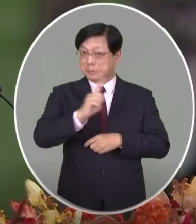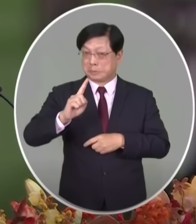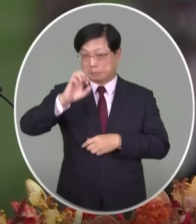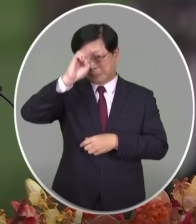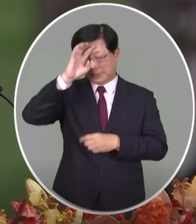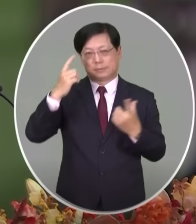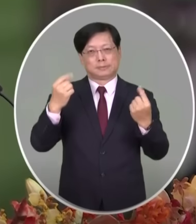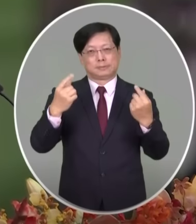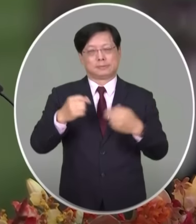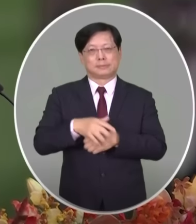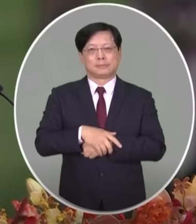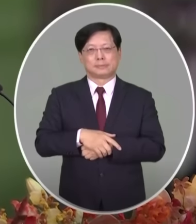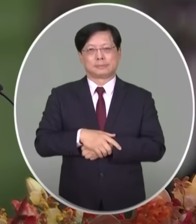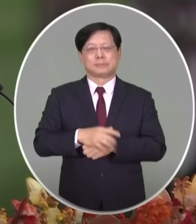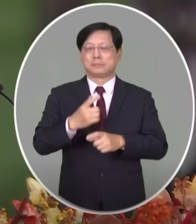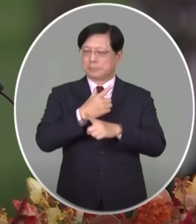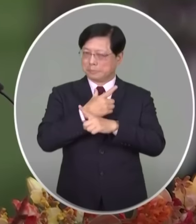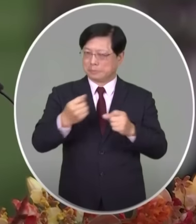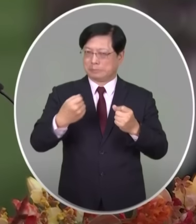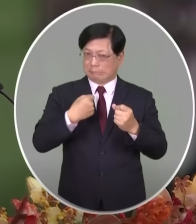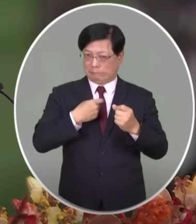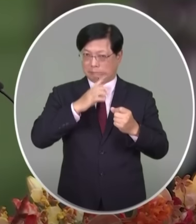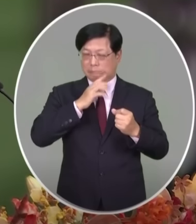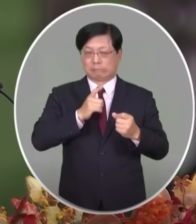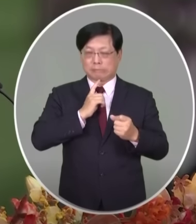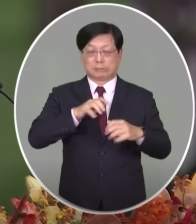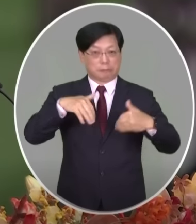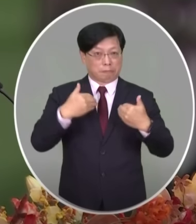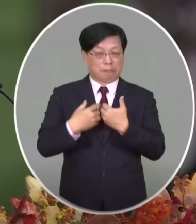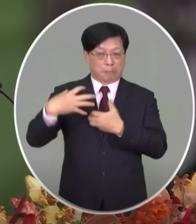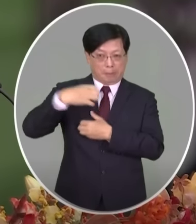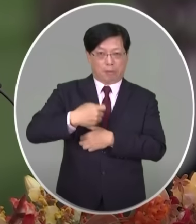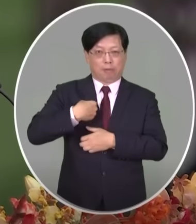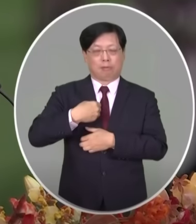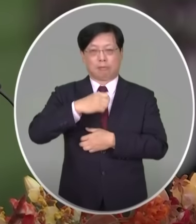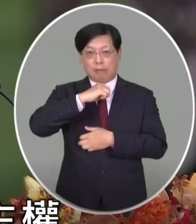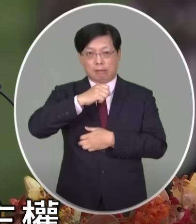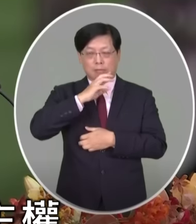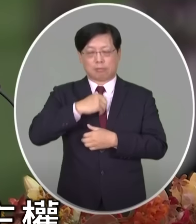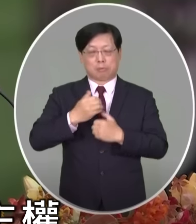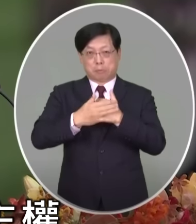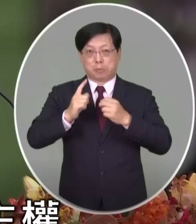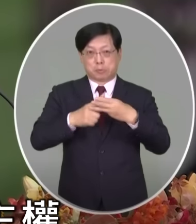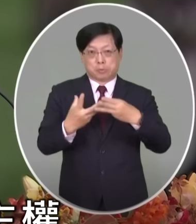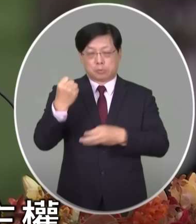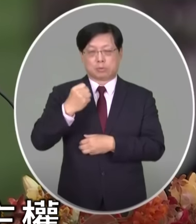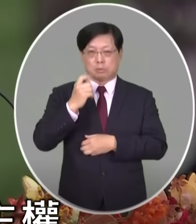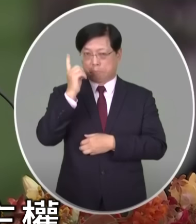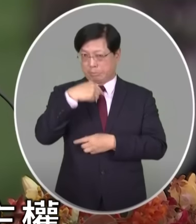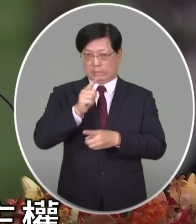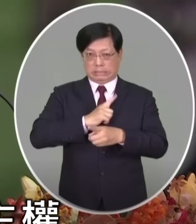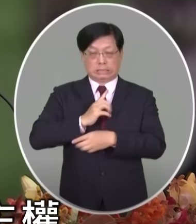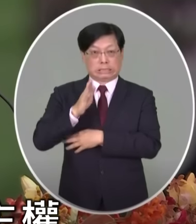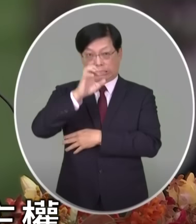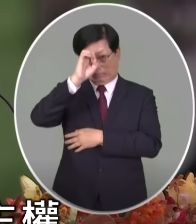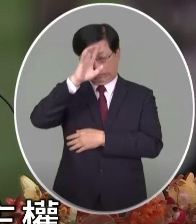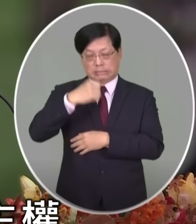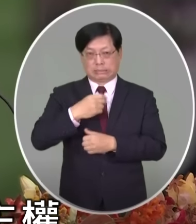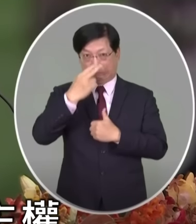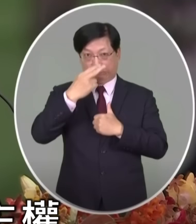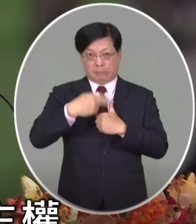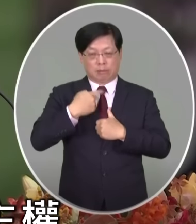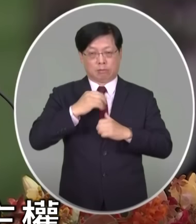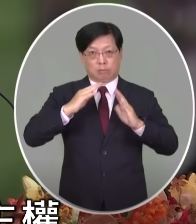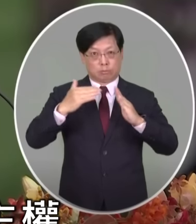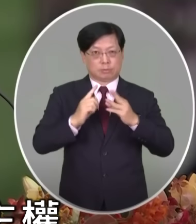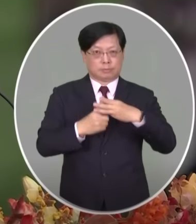党都应该反并吞护主权，不可为了政权牺牲国